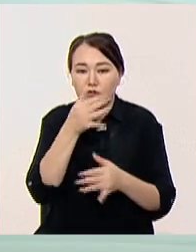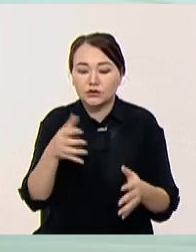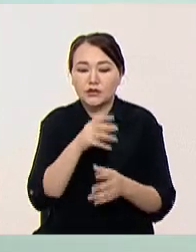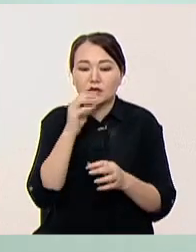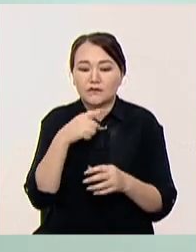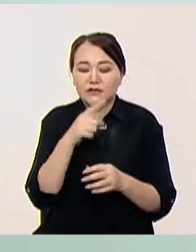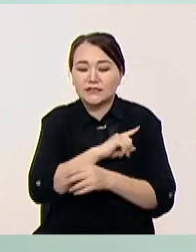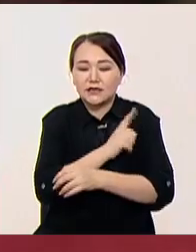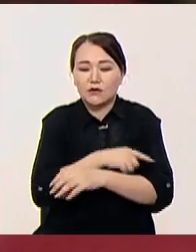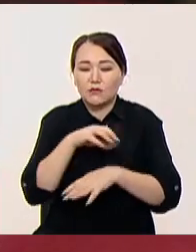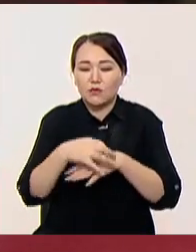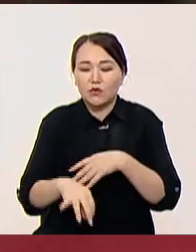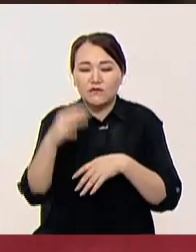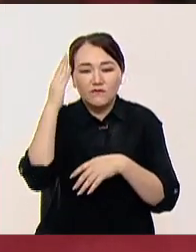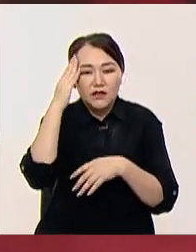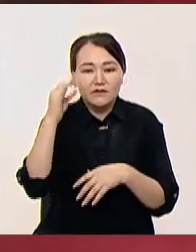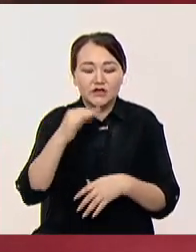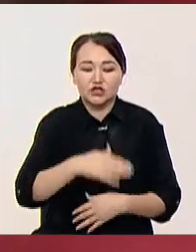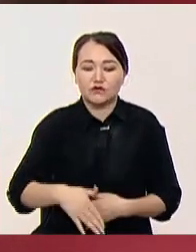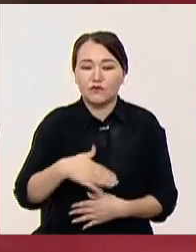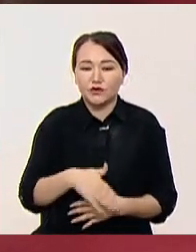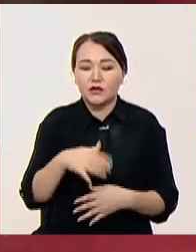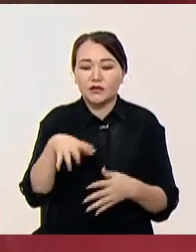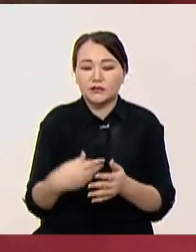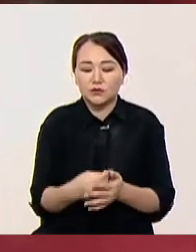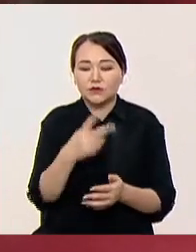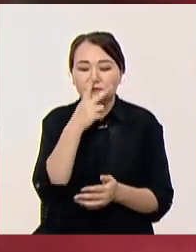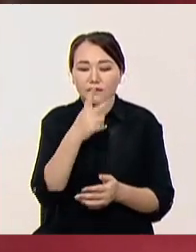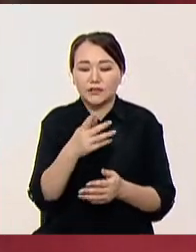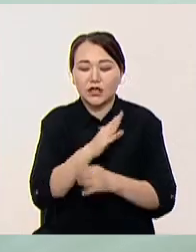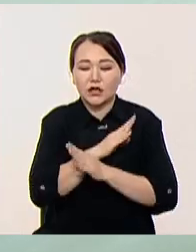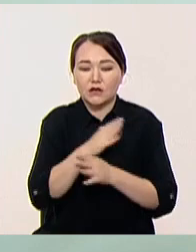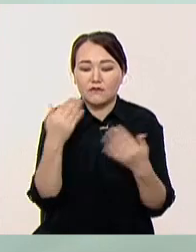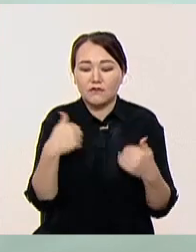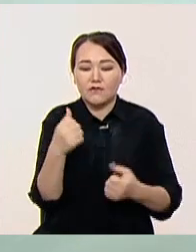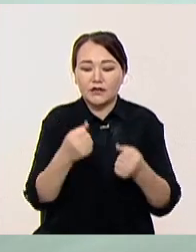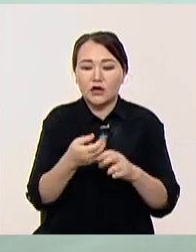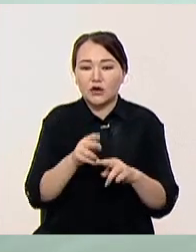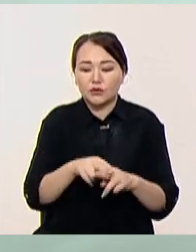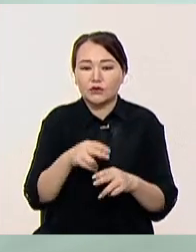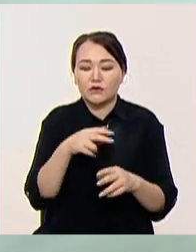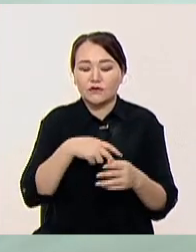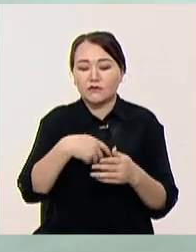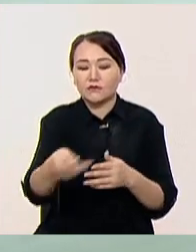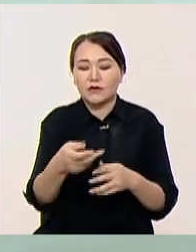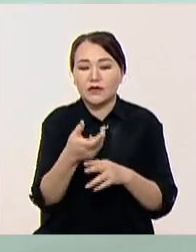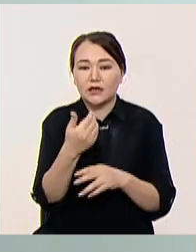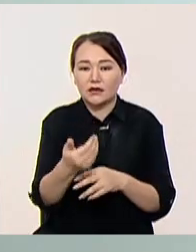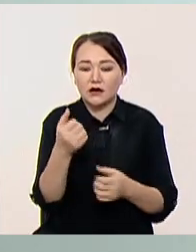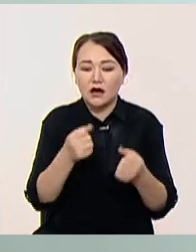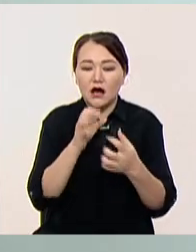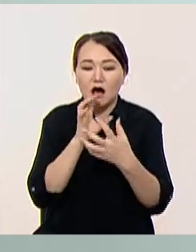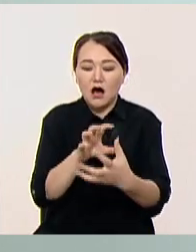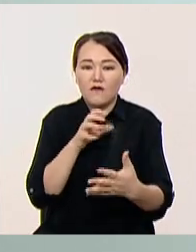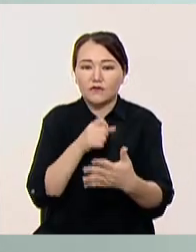Говорит, испытывает сильные боли в голове и животе. И до сих пор перед глазами тело мертвого водителя, которого выкинуло на их автобус.